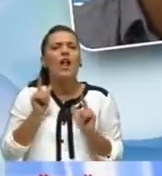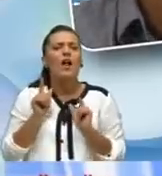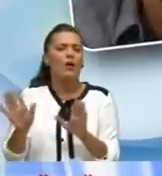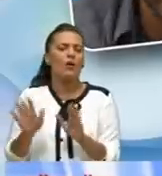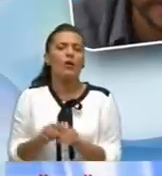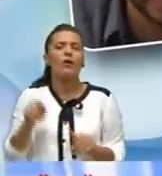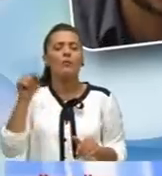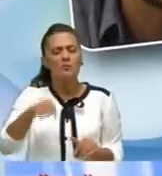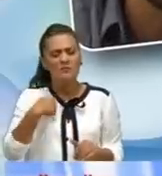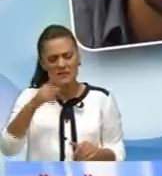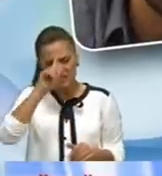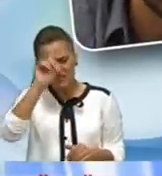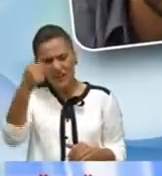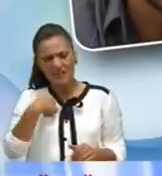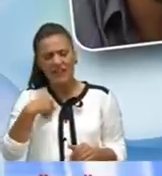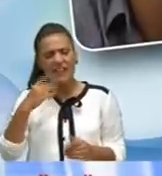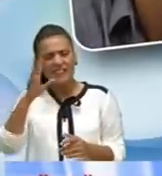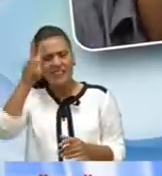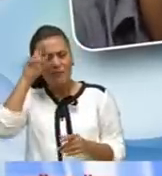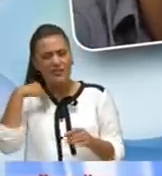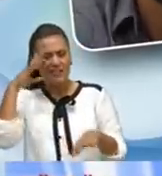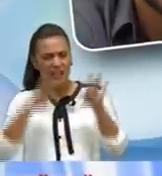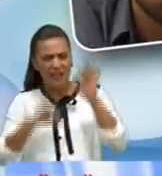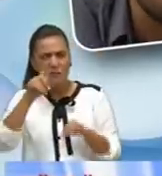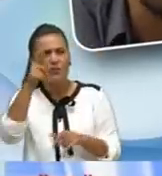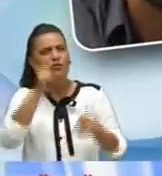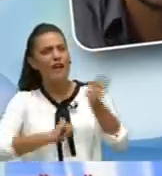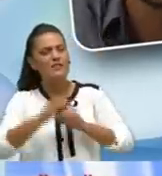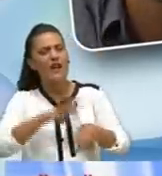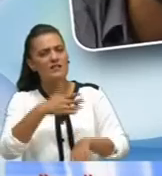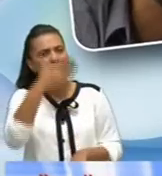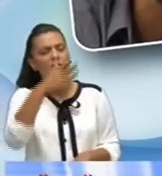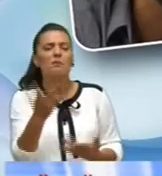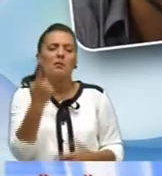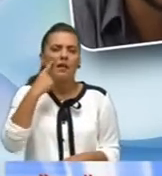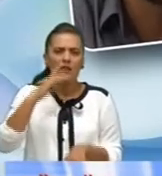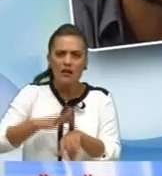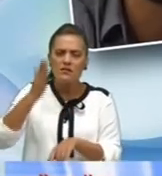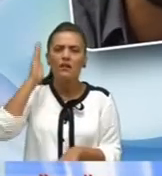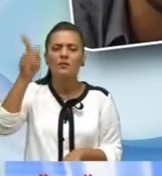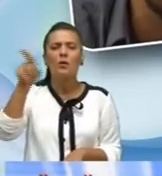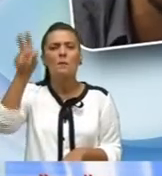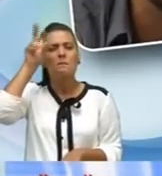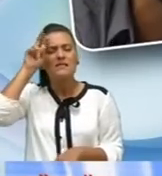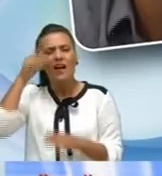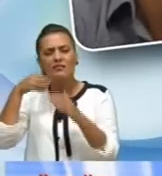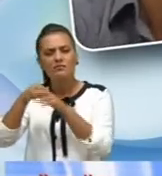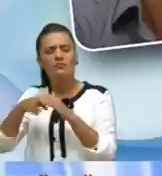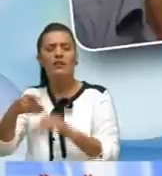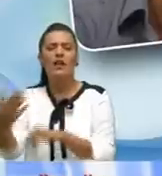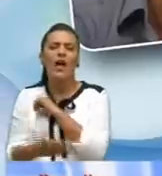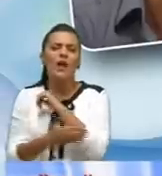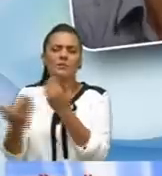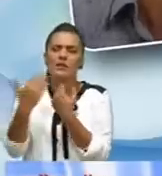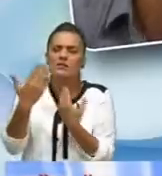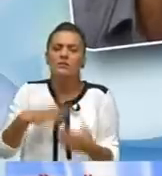yok. Bizim sadece depresyon tedavisi için doğru yere gitmemiz, bir üniversite hastanesine ya da bir devlet hastanesine gidip oradaki psikiyatri servisinden yardım ama